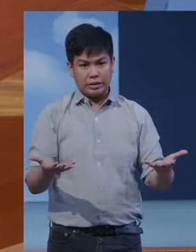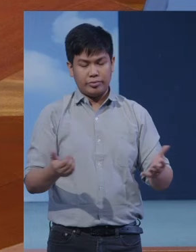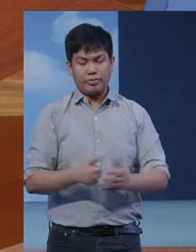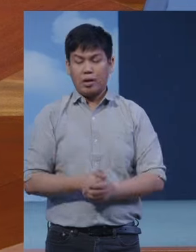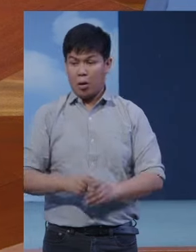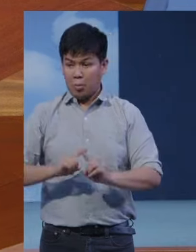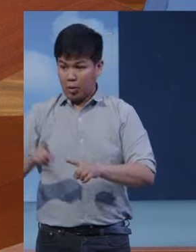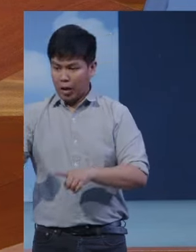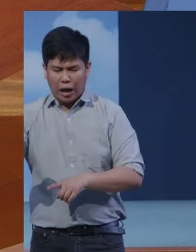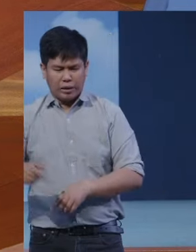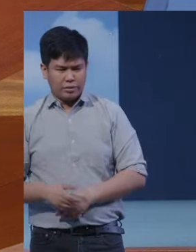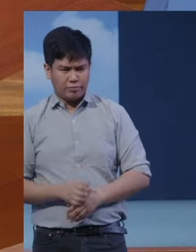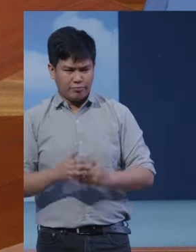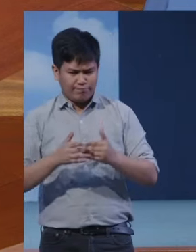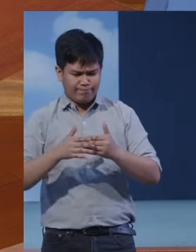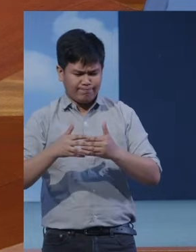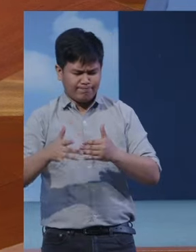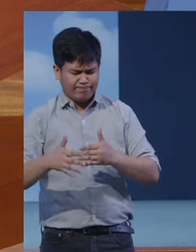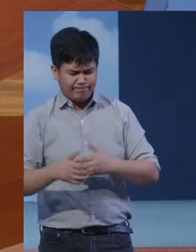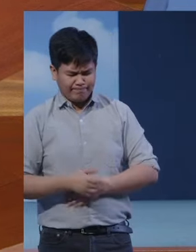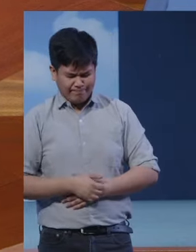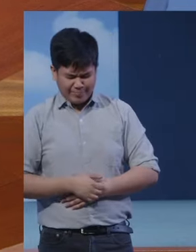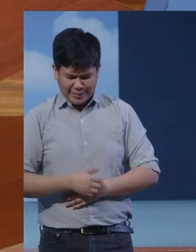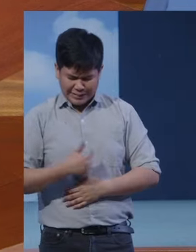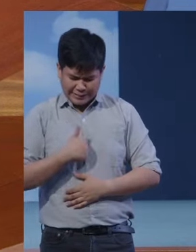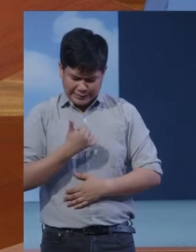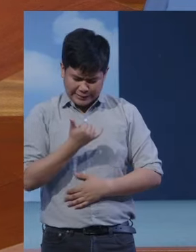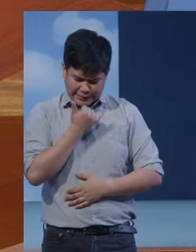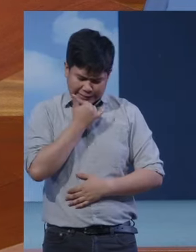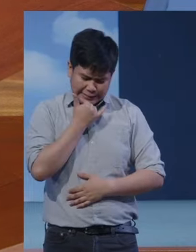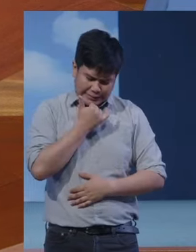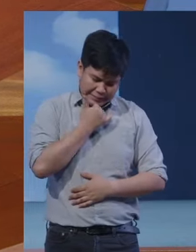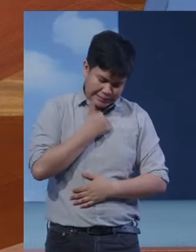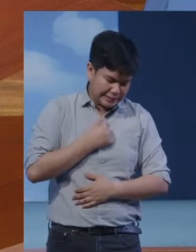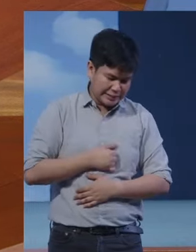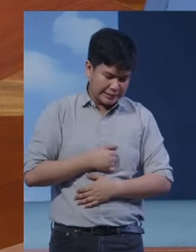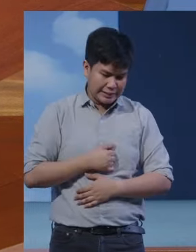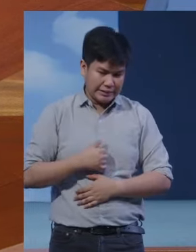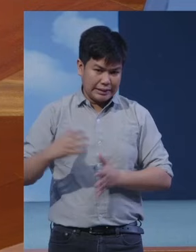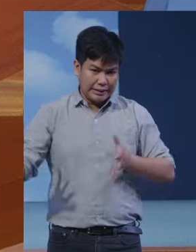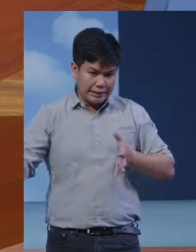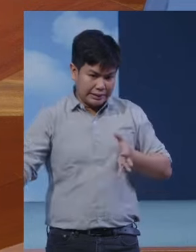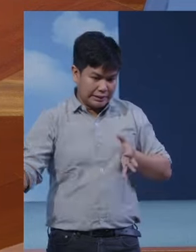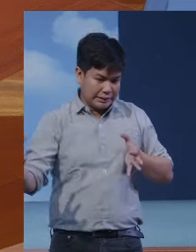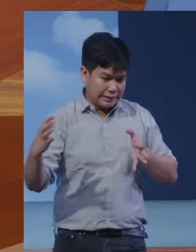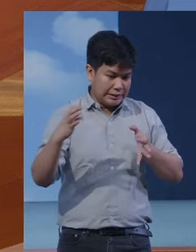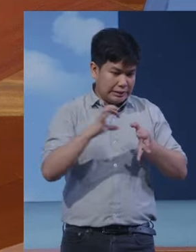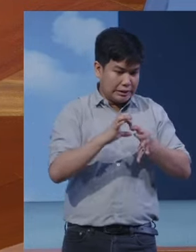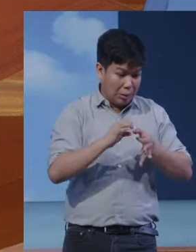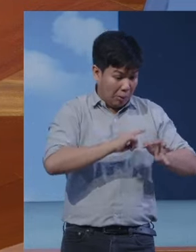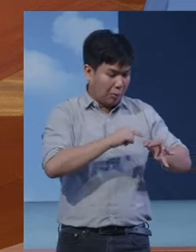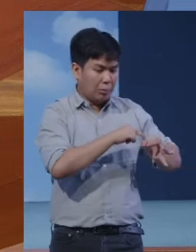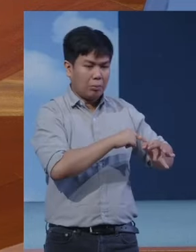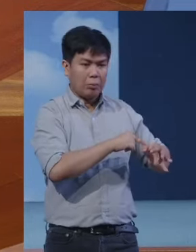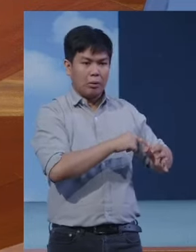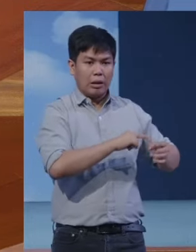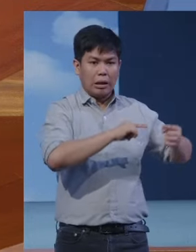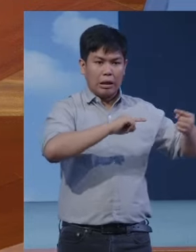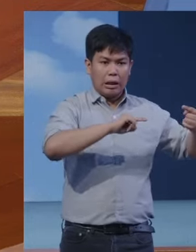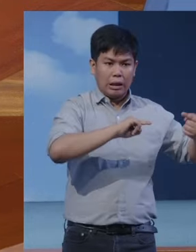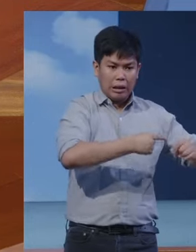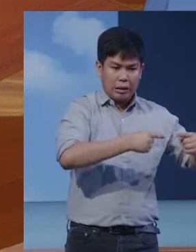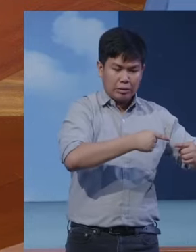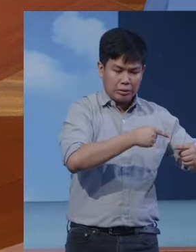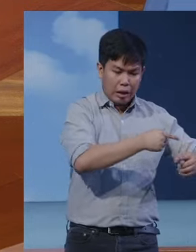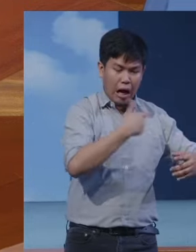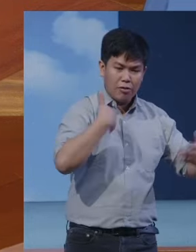nagsis at nais moong balik ngunit yung iniwan niyang asawa dahil Libre na siyang mag-asawa